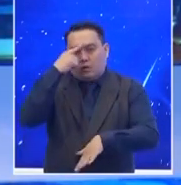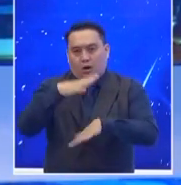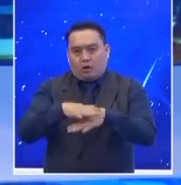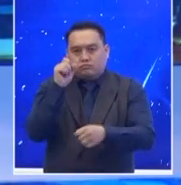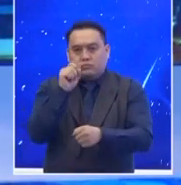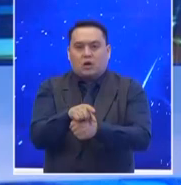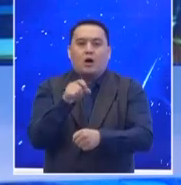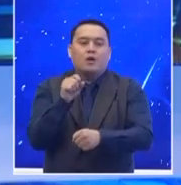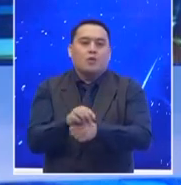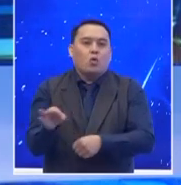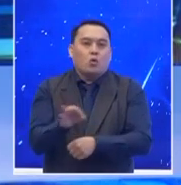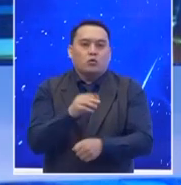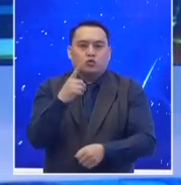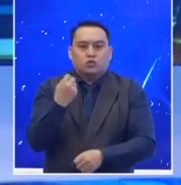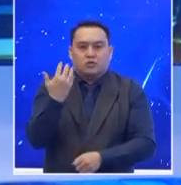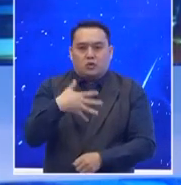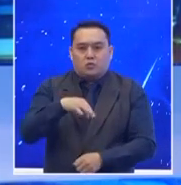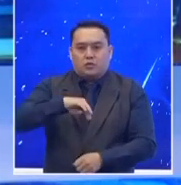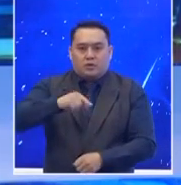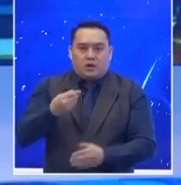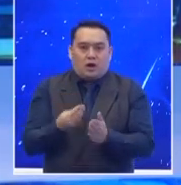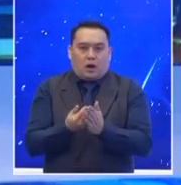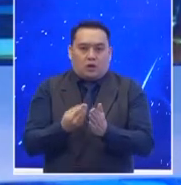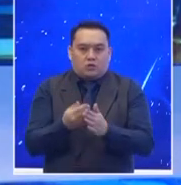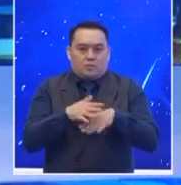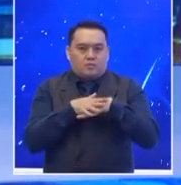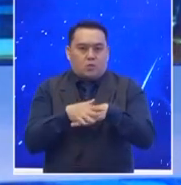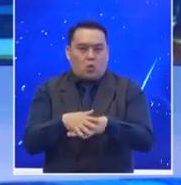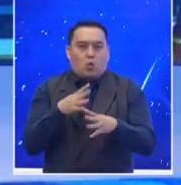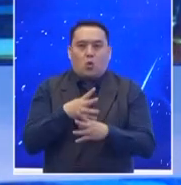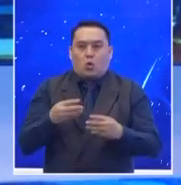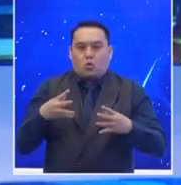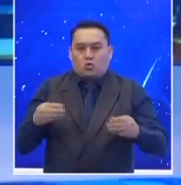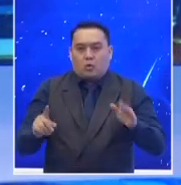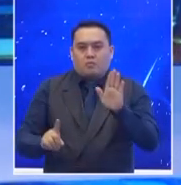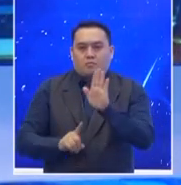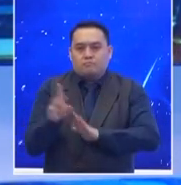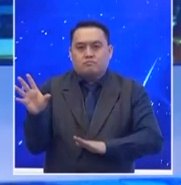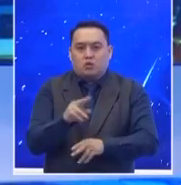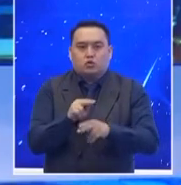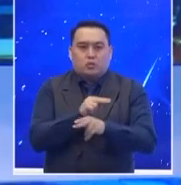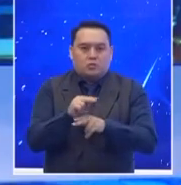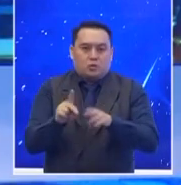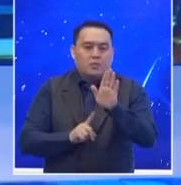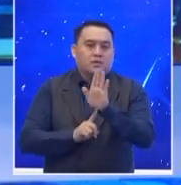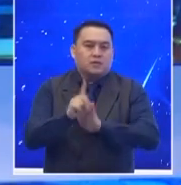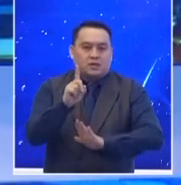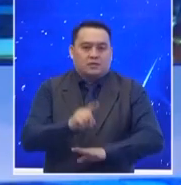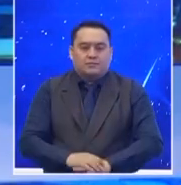тапсырмасымен облыстық бюджеттен 150 миллион теңге бөлінген. Көктемнің алғашқы онкүндігінде барлық аудандарда жөндеу жұмыстары